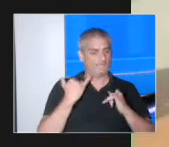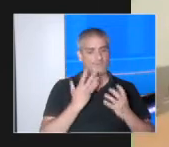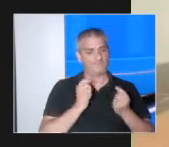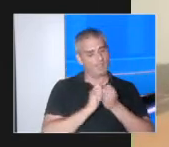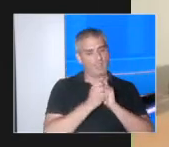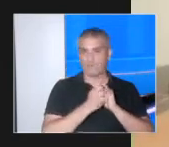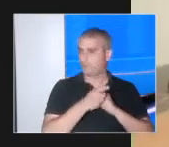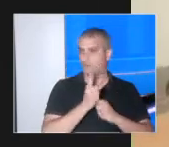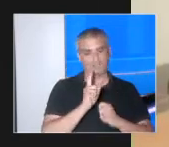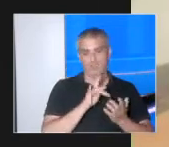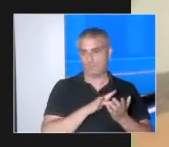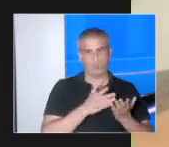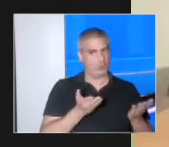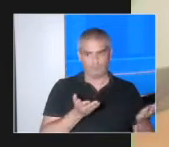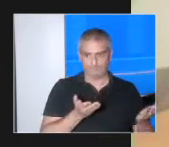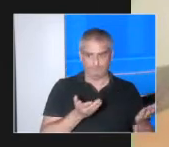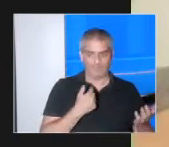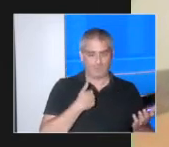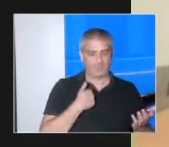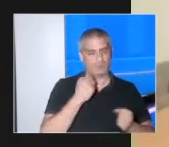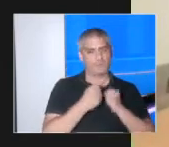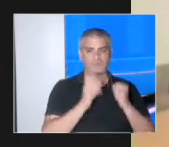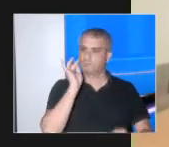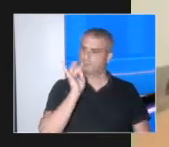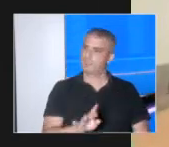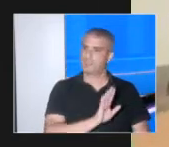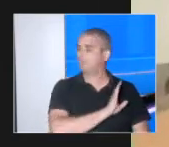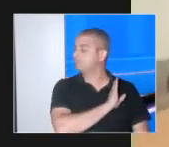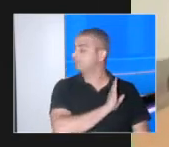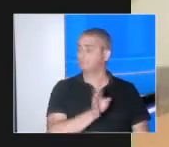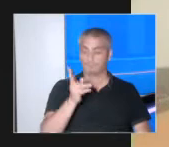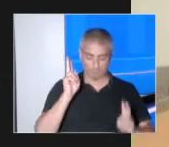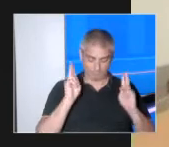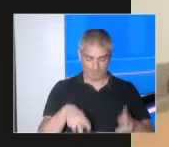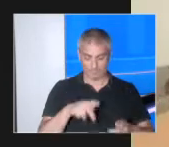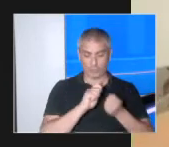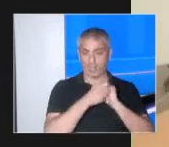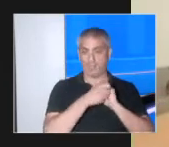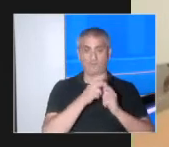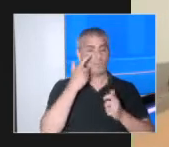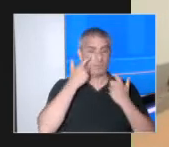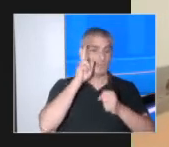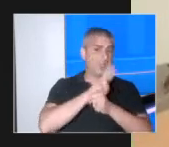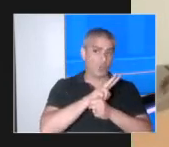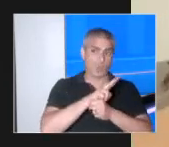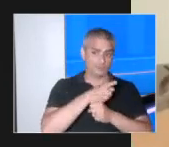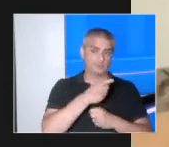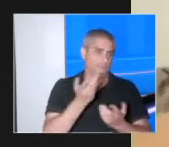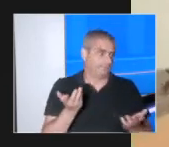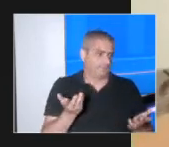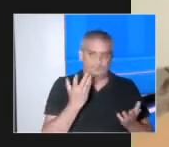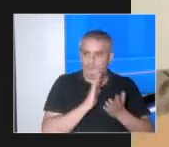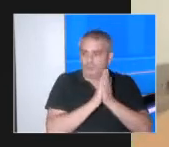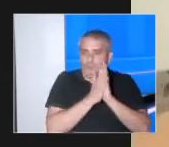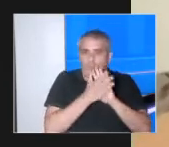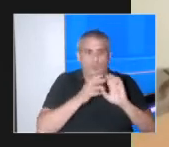רפורמות שזה לא המקום שלהם. אנחנו במרץ מתנגדים באופן נחרץ לרפורמה ברגולציה, שבעצם מהווה